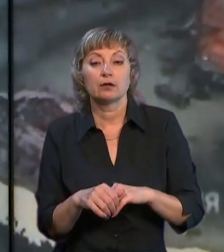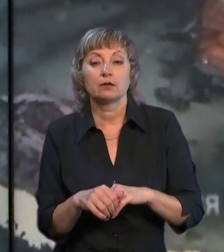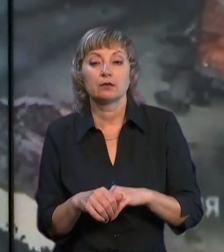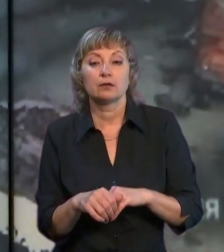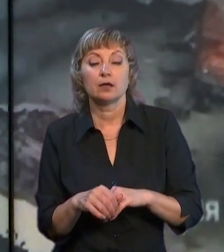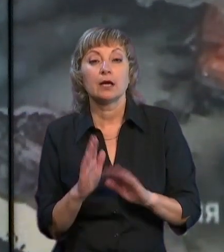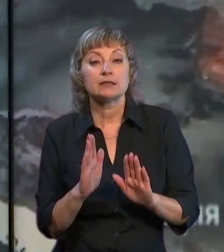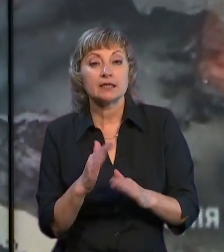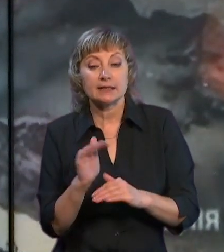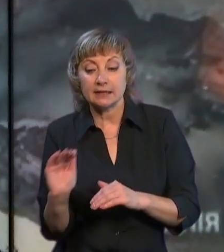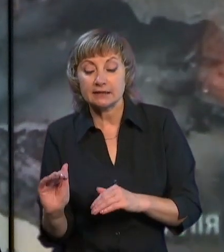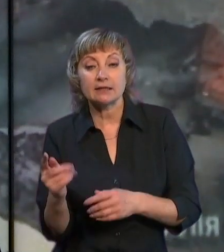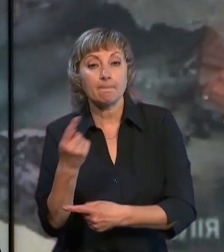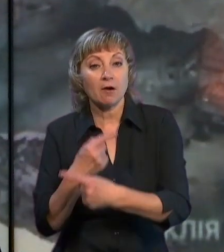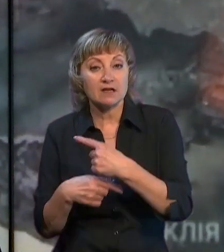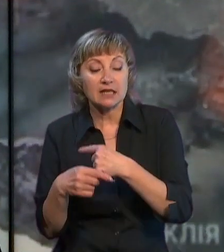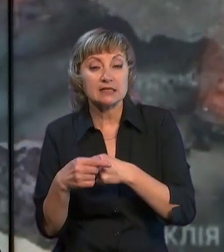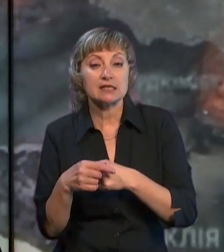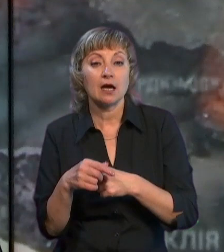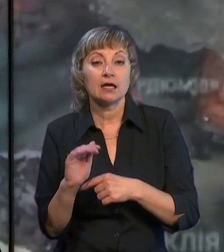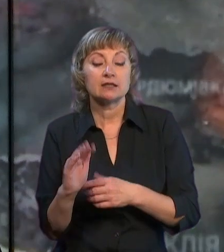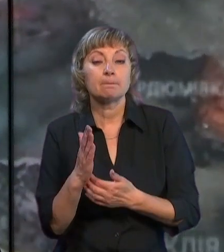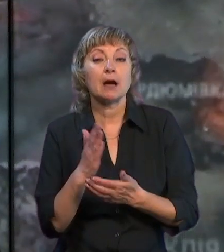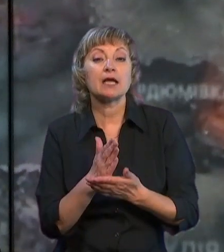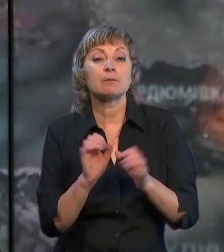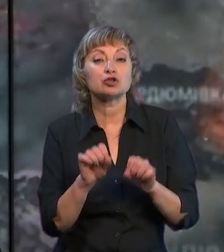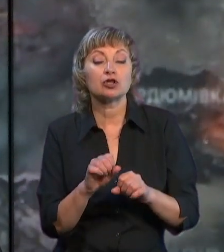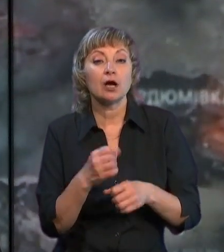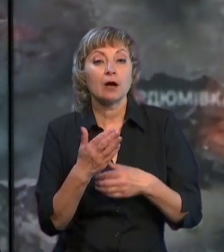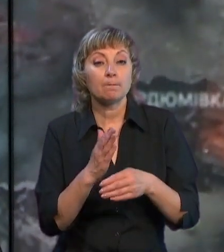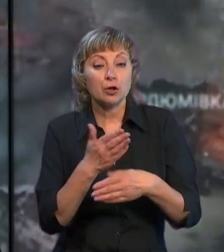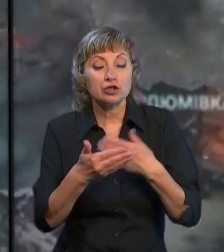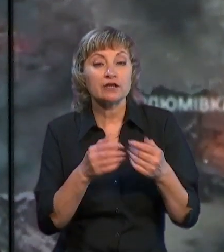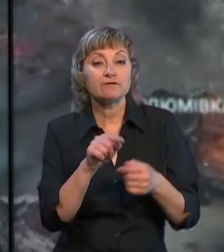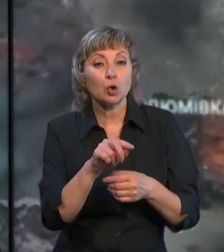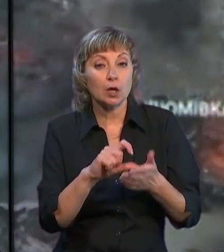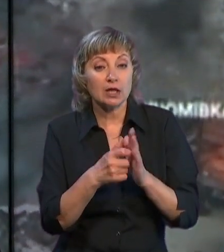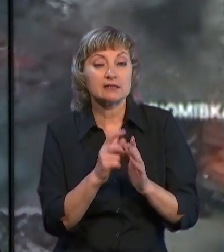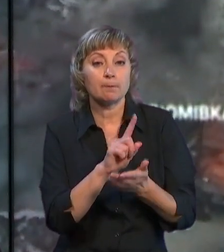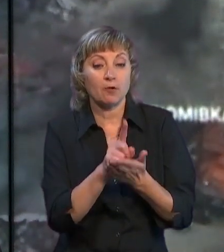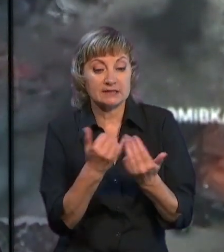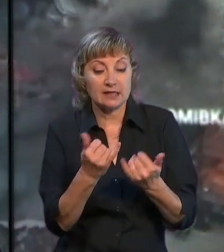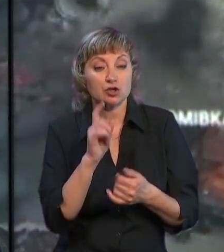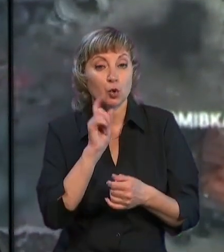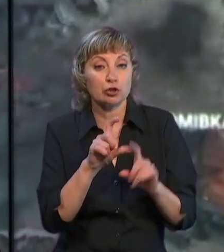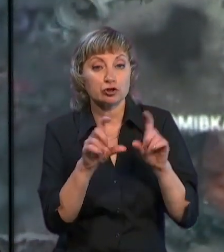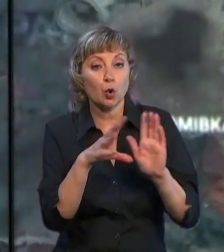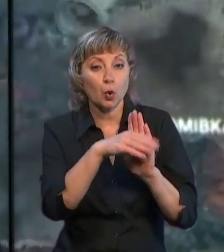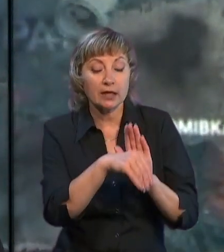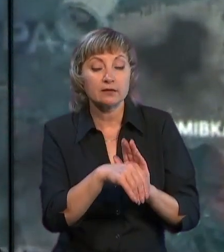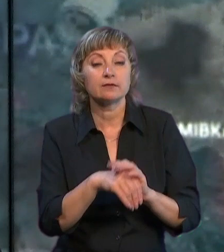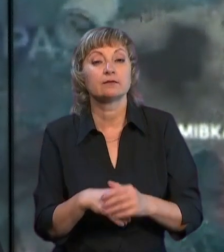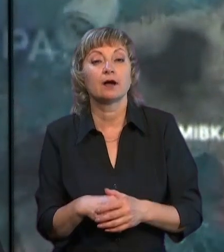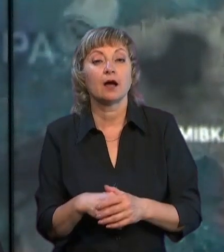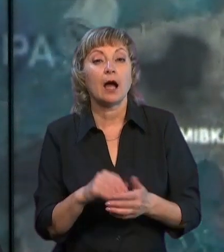як тільки дитина повертається, вона має можливість прийти в той клас, в якому би вона мала бути зараз в українській школі.